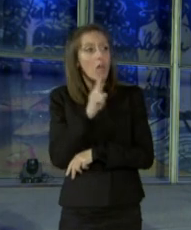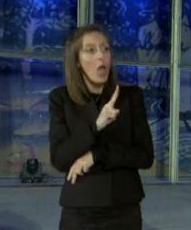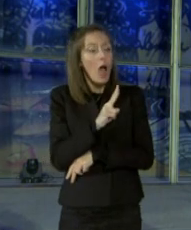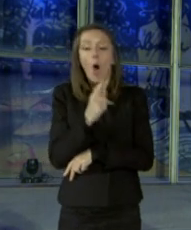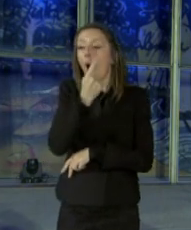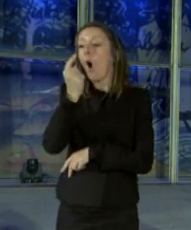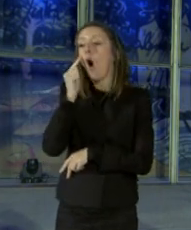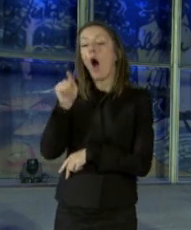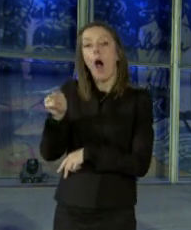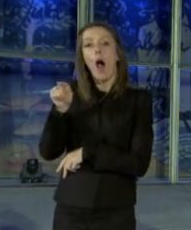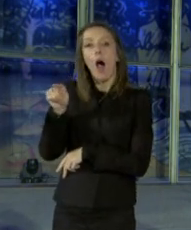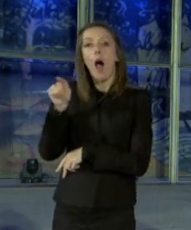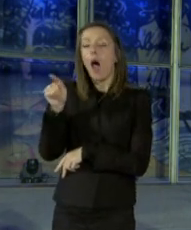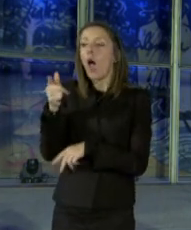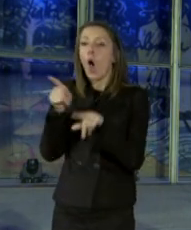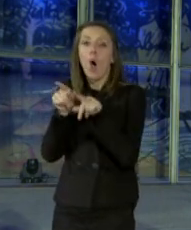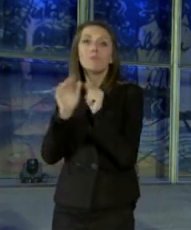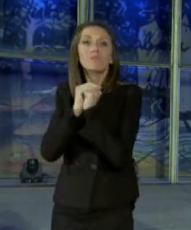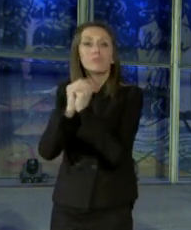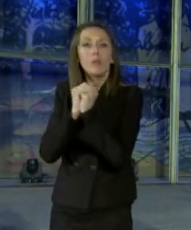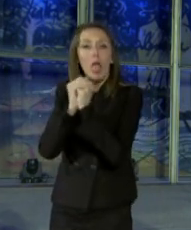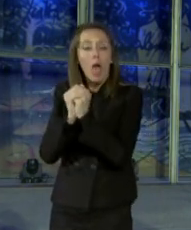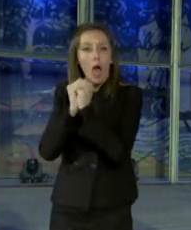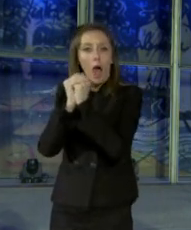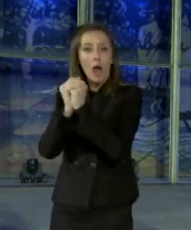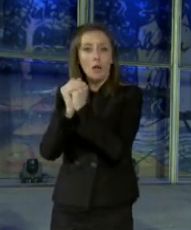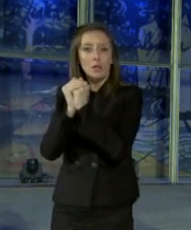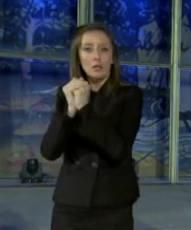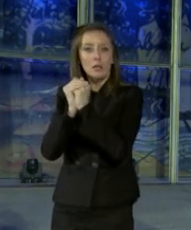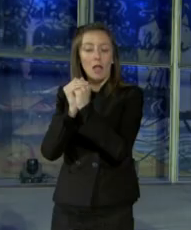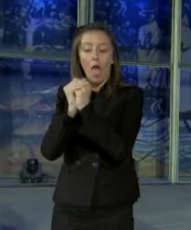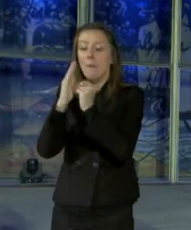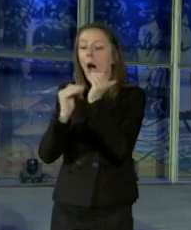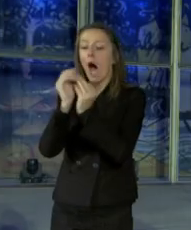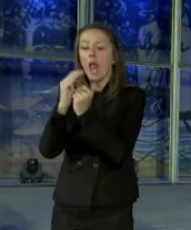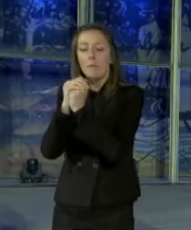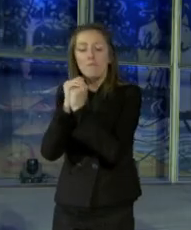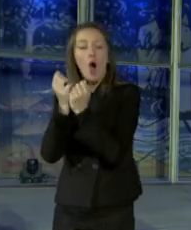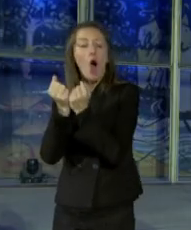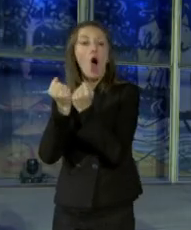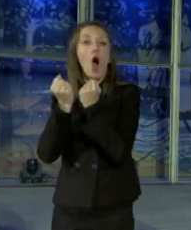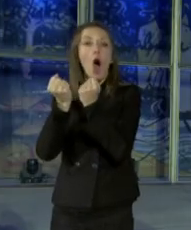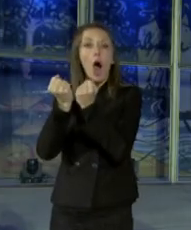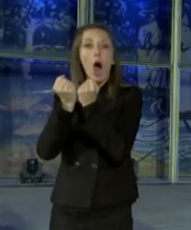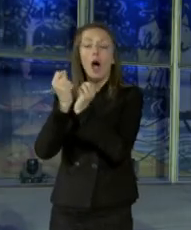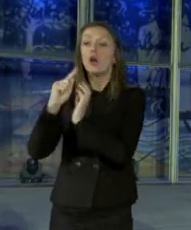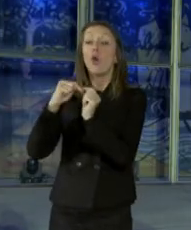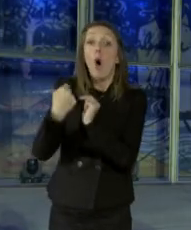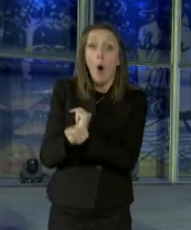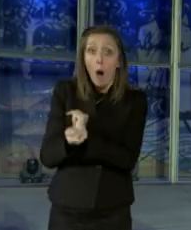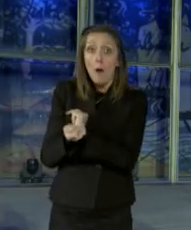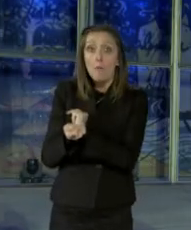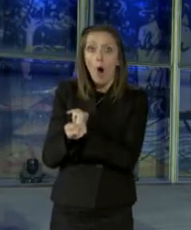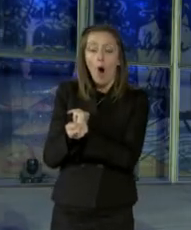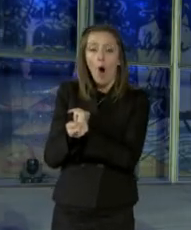di implorazione stringendomi forte le mani poi come se